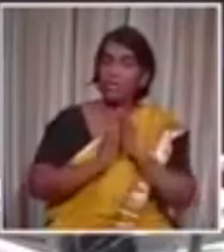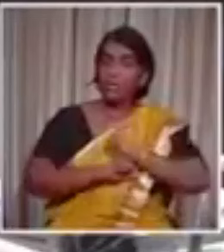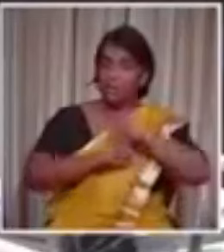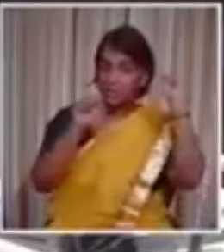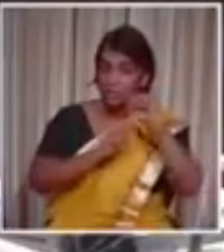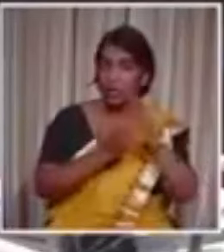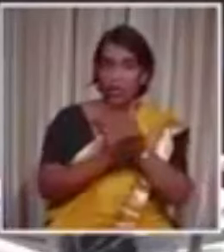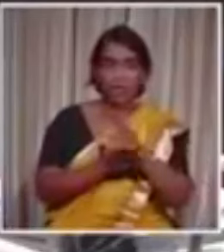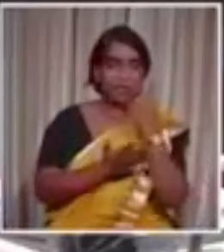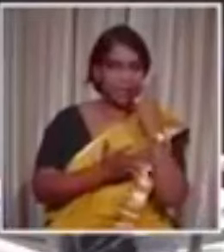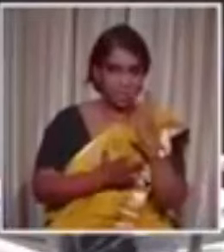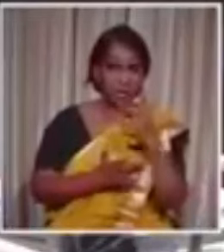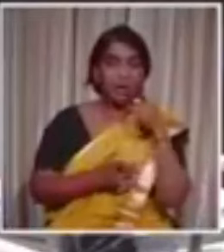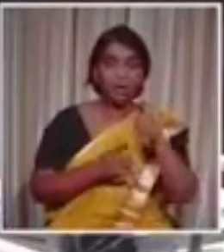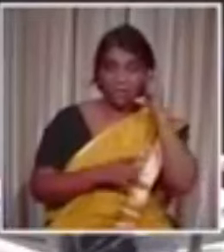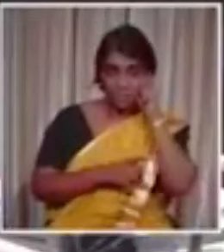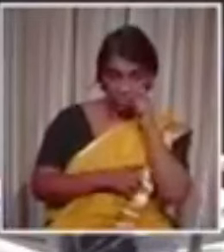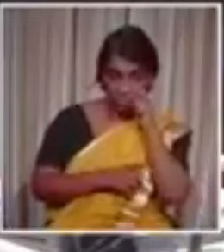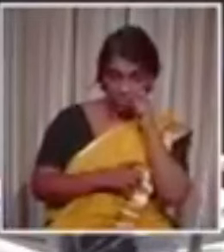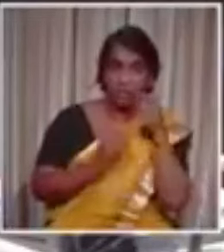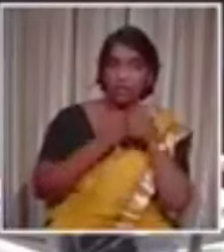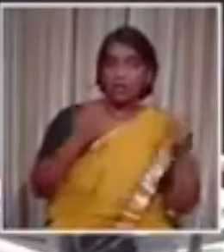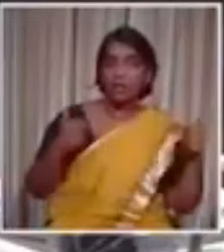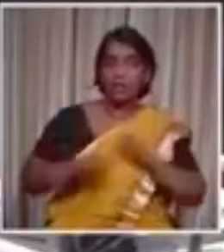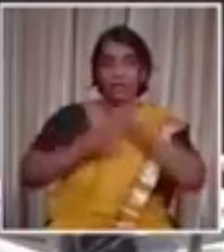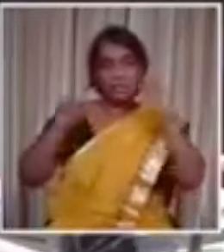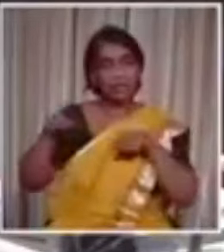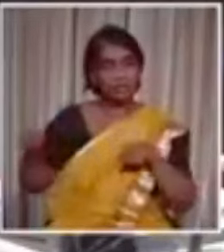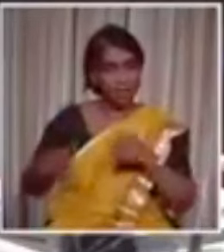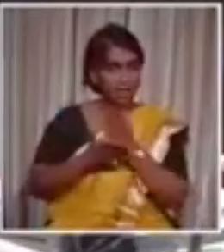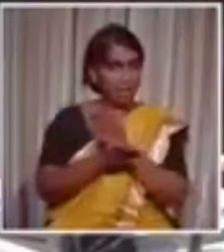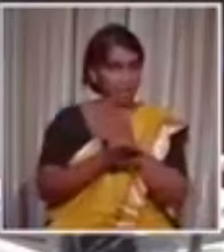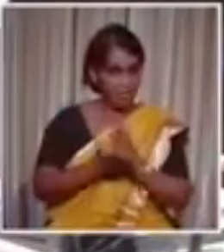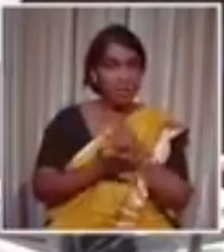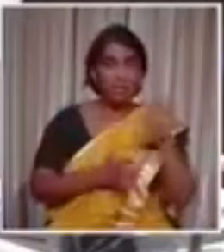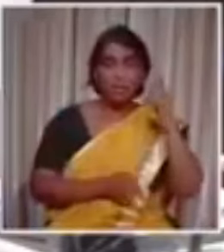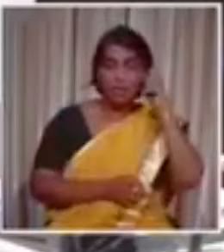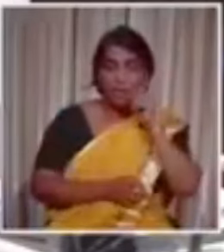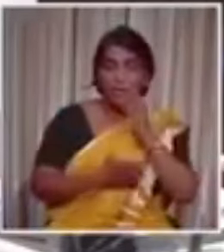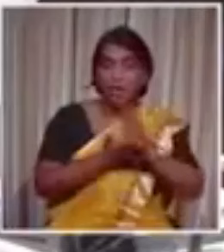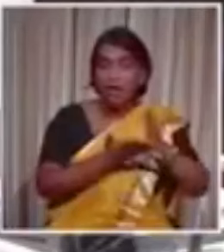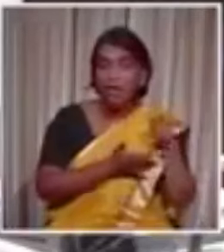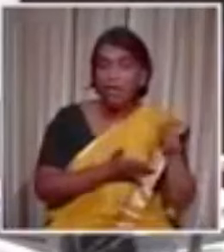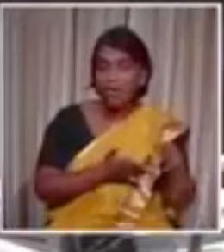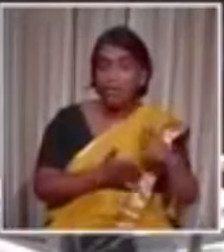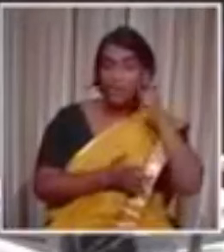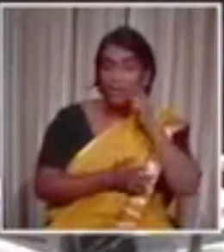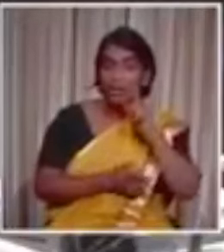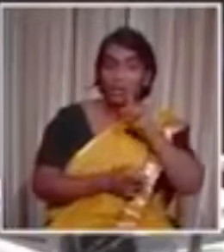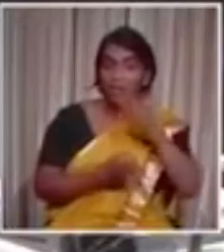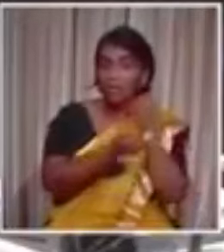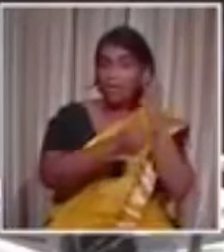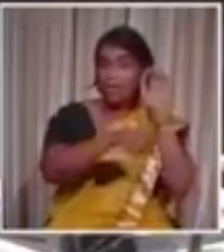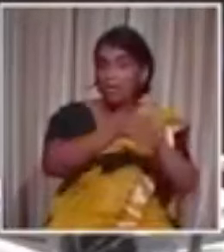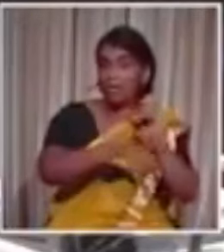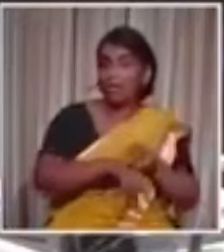බෙදුවා. එකක් තමයි ත්‍රස්තවාදය, අනිත් එක තමයි අරගල කරුවන්. හැබැයි ඔය ත්‍රස්තවාදය කියලා බෙදුවේ කවුද? ත්‍රස්තවාදය කියලා වත්තටම කොට ගත්තේ